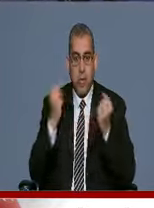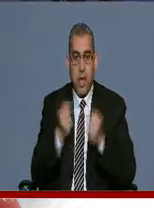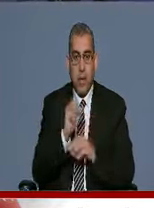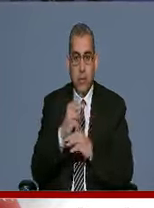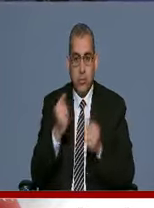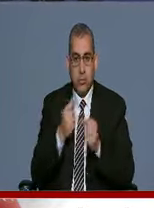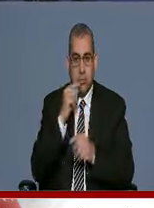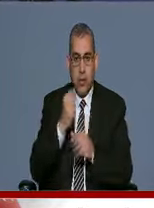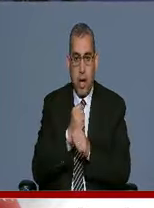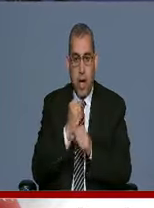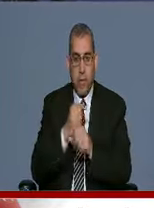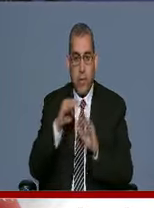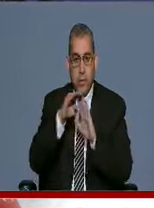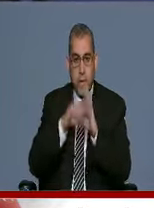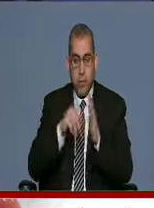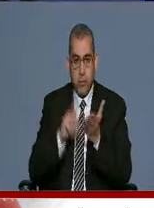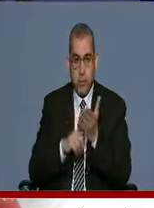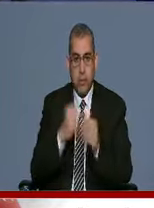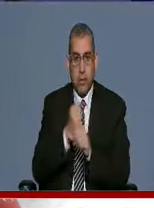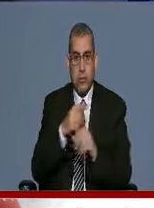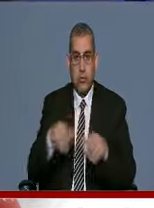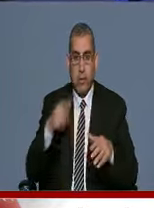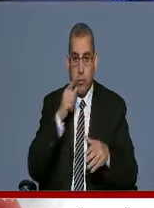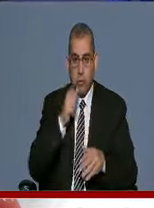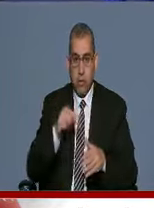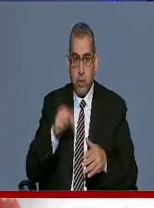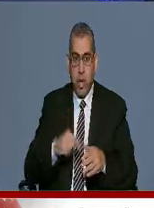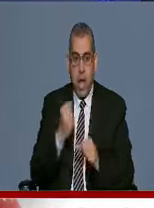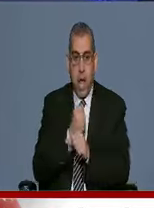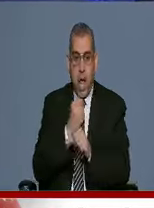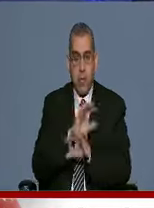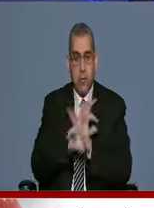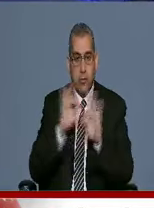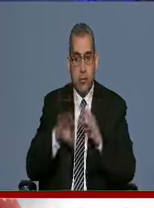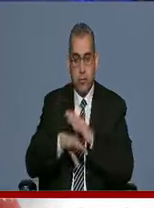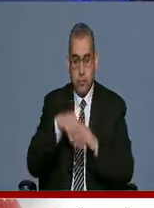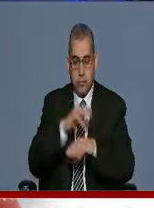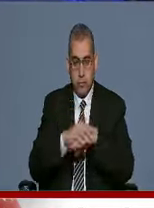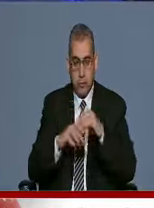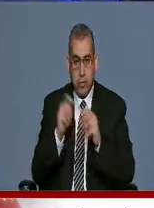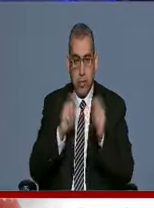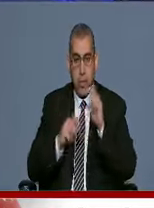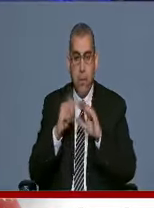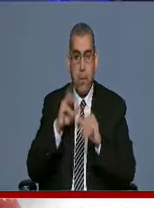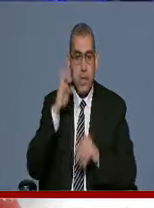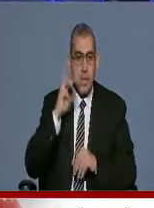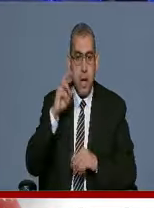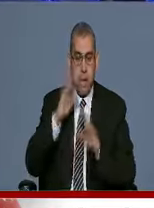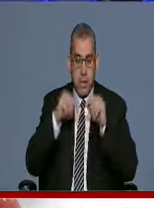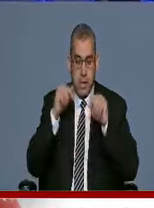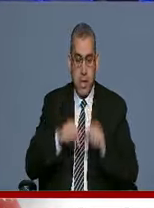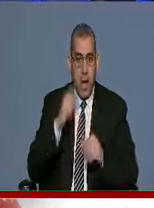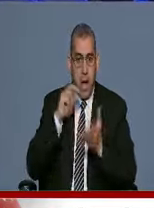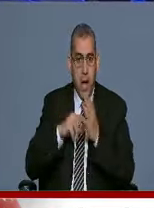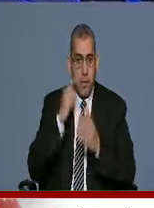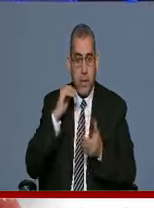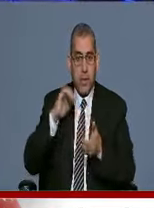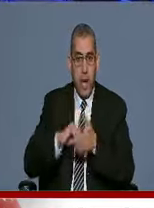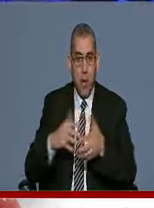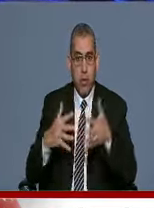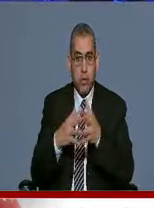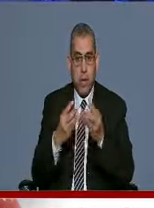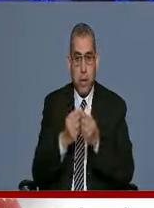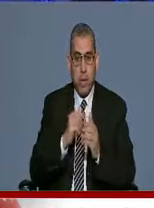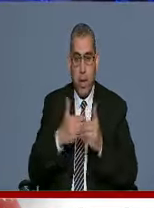لانتاج تطبيقات الذكاء الاصطناعي. كان هدفنا فندم ان احنا نعمل توطين لتكنولوجيا الذكاء الاصطناعي، وده تم من خلال التعاون المشترك بين فريق